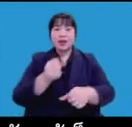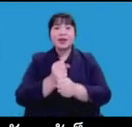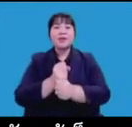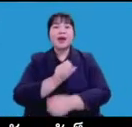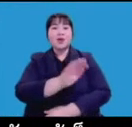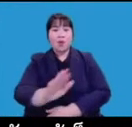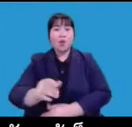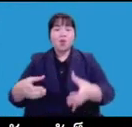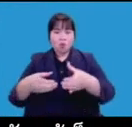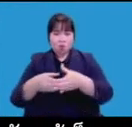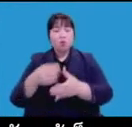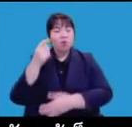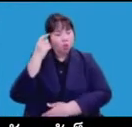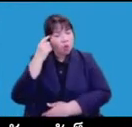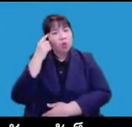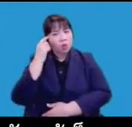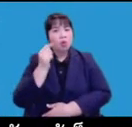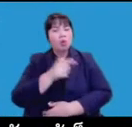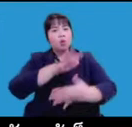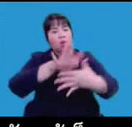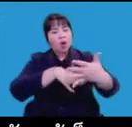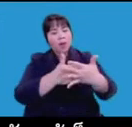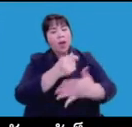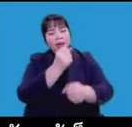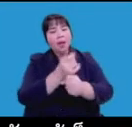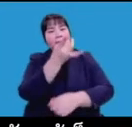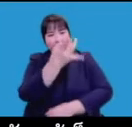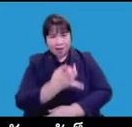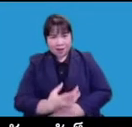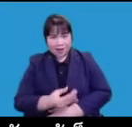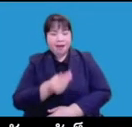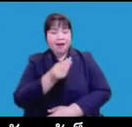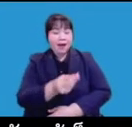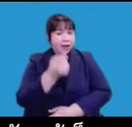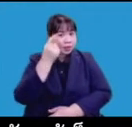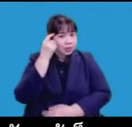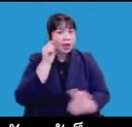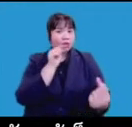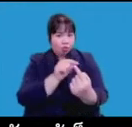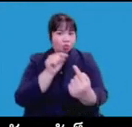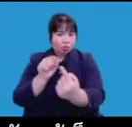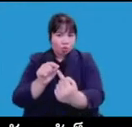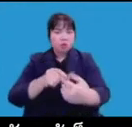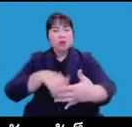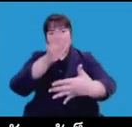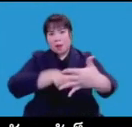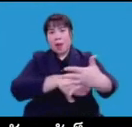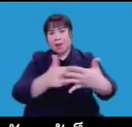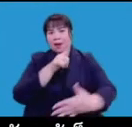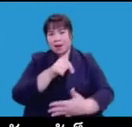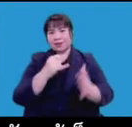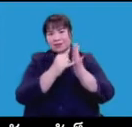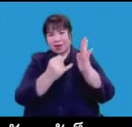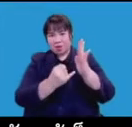านที่ทำงานเรื่องนี้นะครับได้เห็นความสำคัญอย่างแท้จริงและเข้าใจตรงกันว่าเรื่องนี้เป็นนโยบายสำคัญ